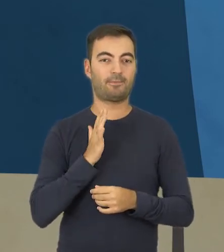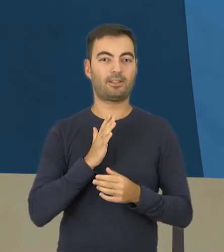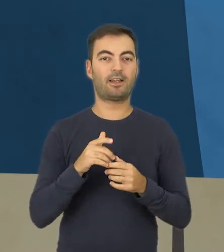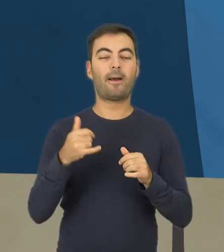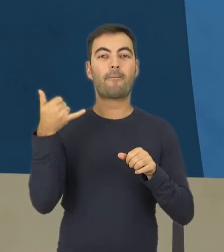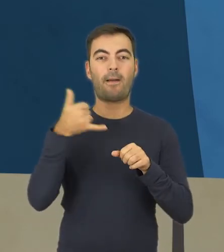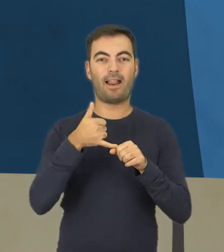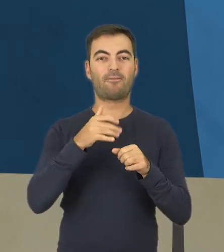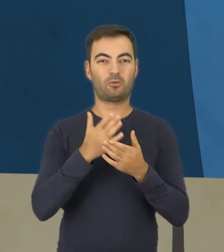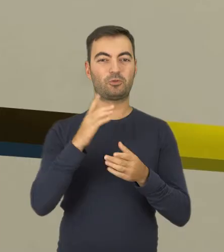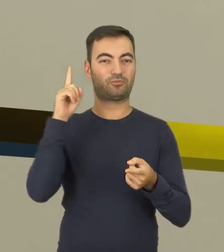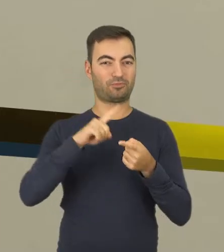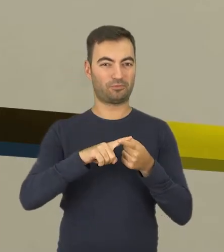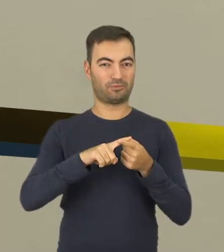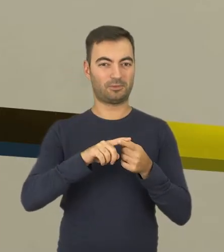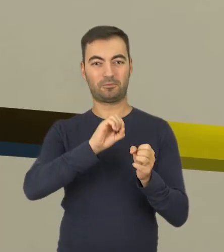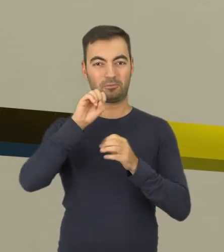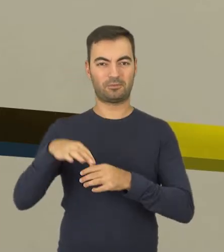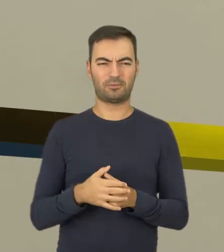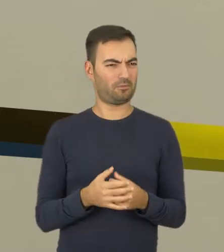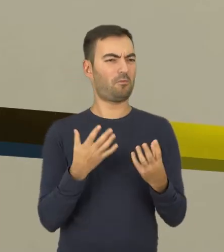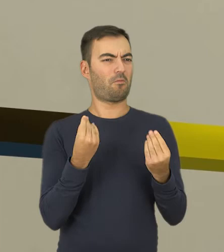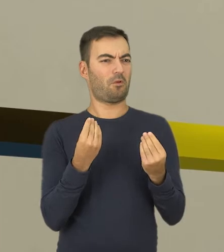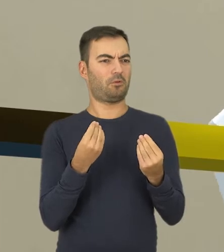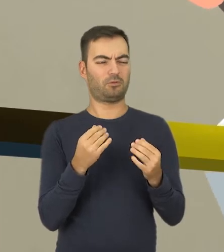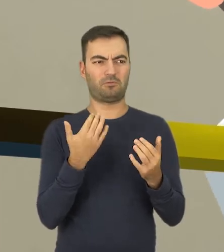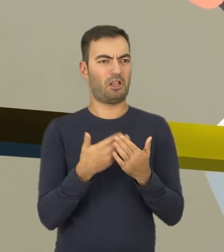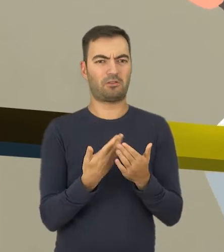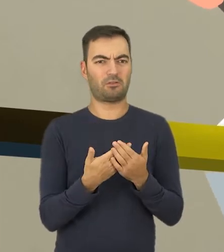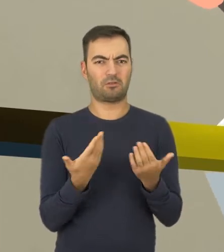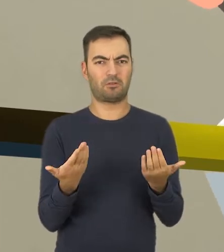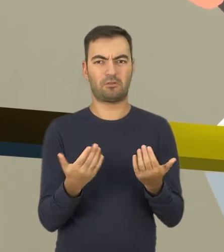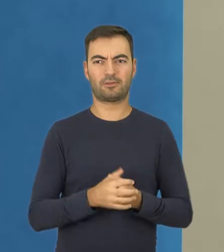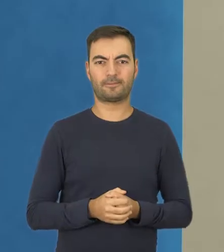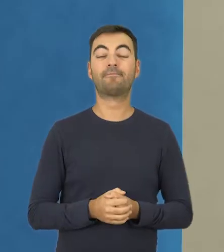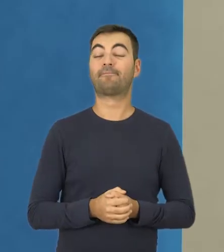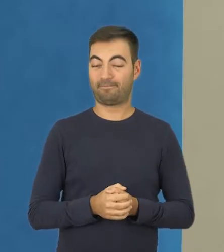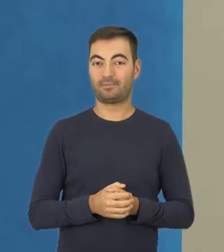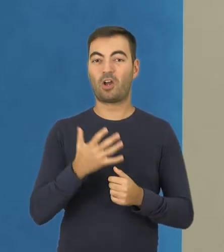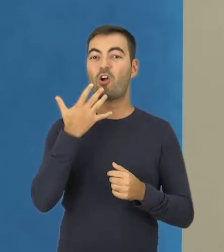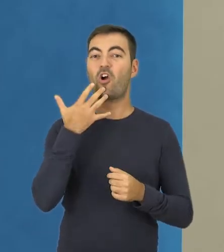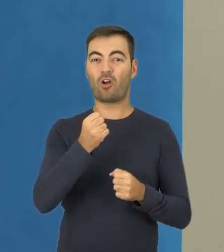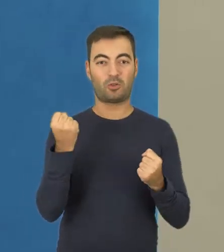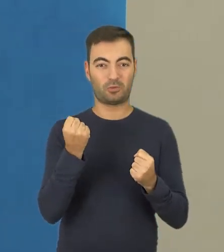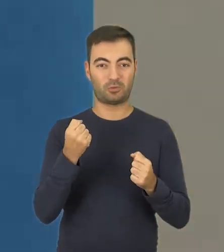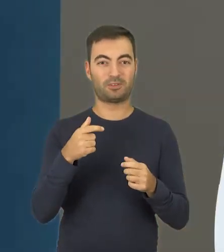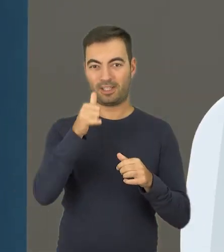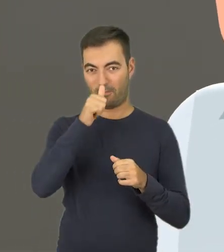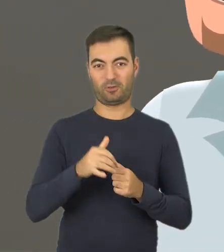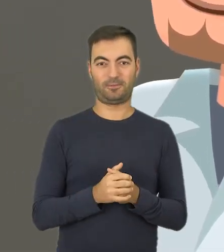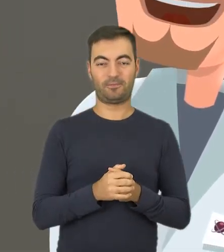zużyte paliwo. Jak to zabezpieczyć? Przed czym? Przed przegrzaniem.